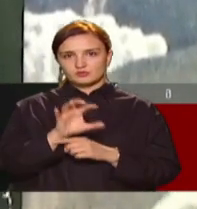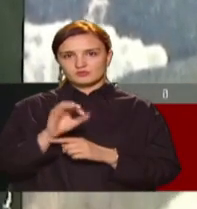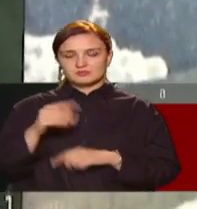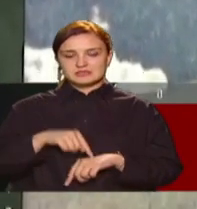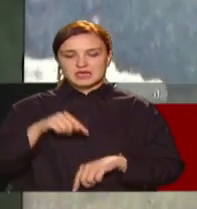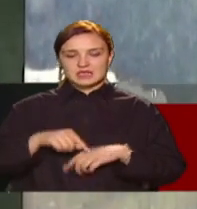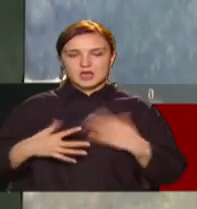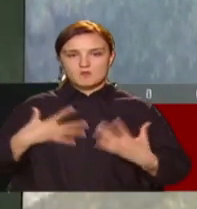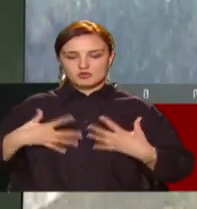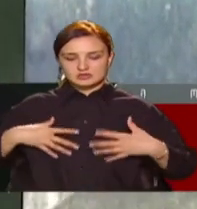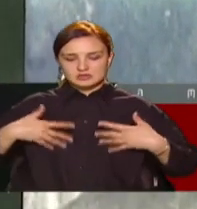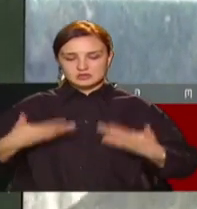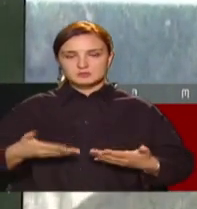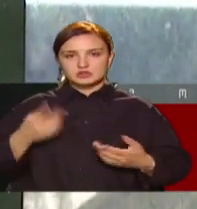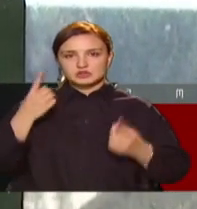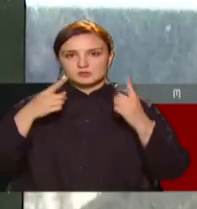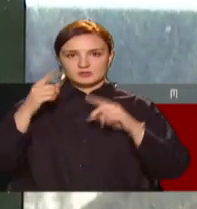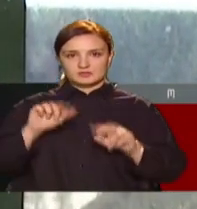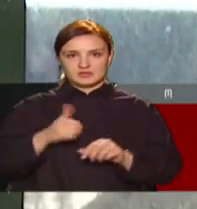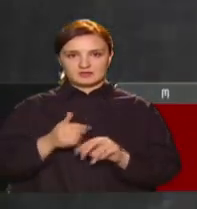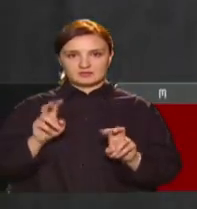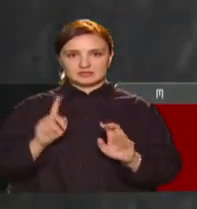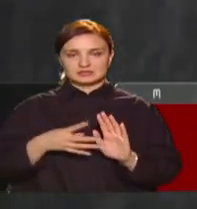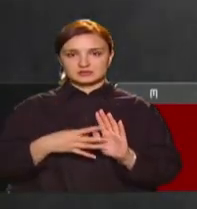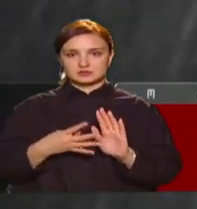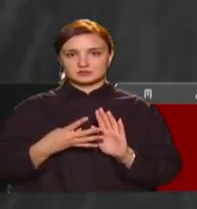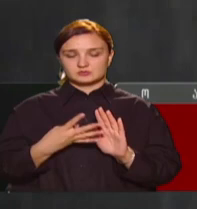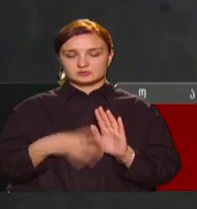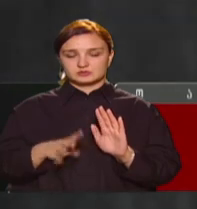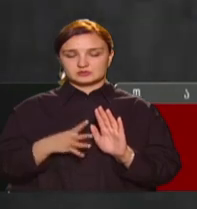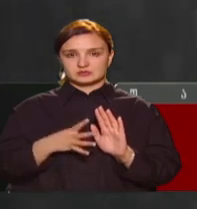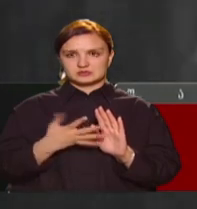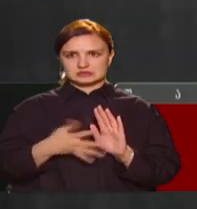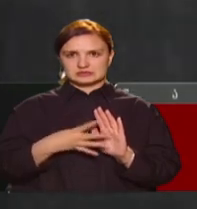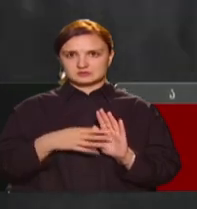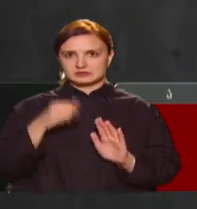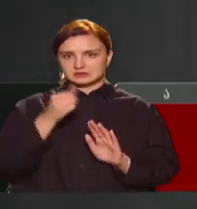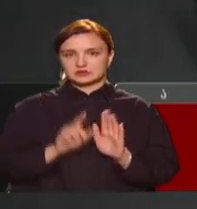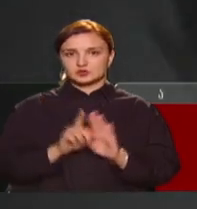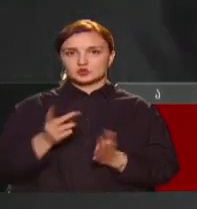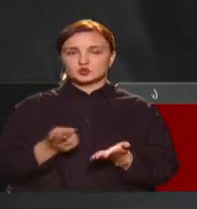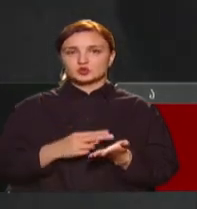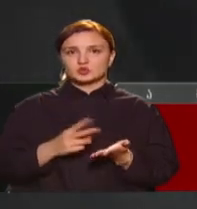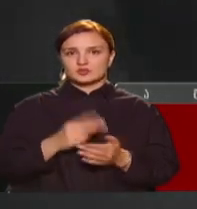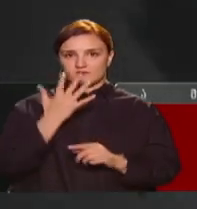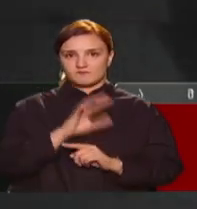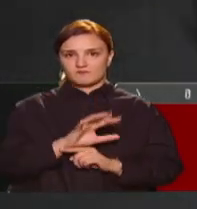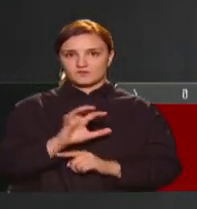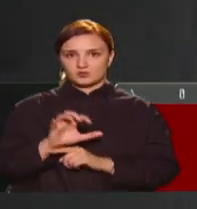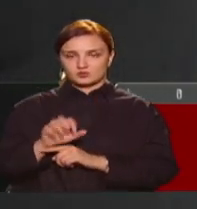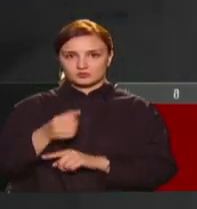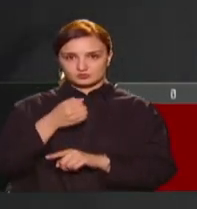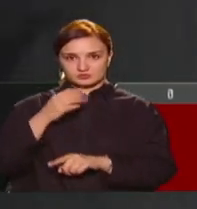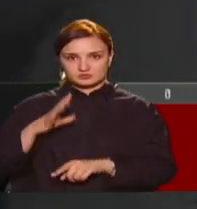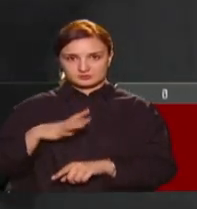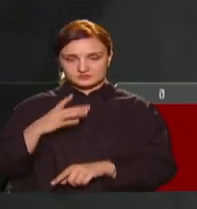განცდილი ემოციების შემოქმედების მთავარ თემად აქცია. 1959 წელს დაიწყო მუშაობა ჟურნალ დროშის ფოტოკორესპონდენტად. ამავე წელს